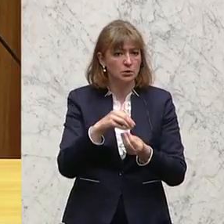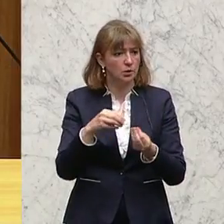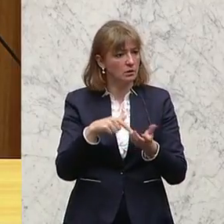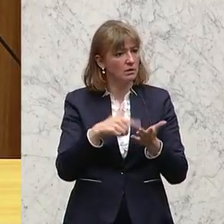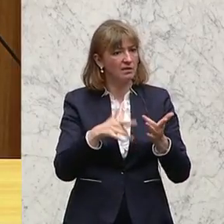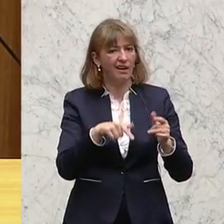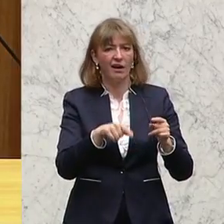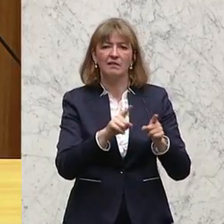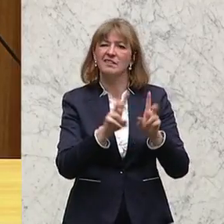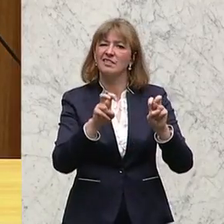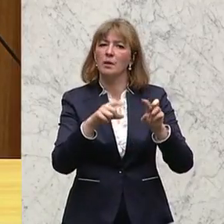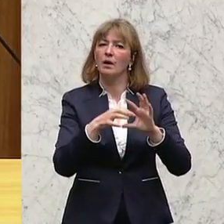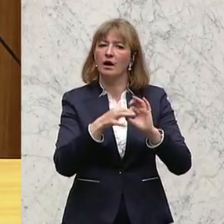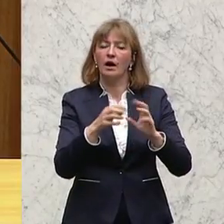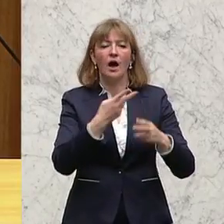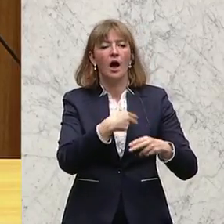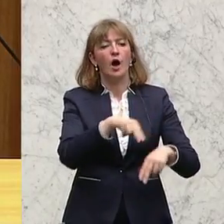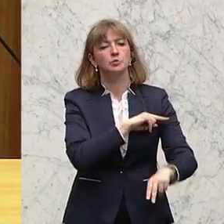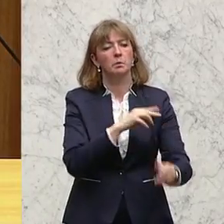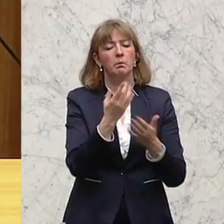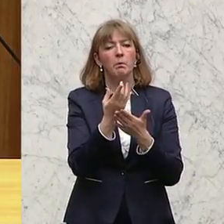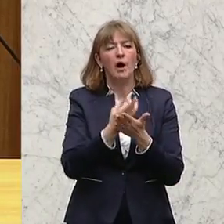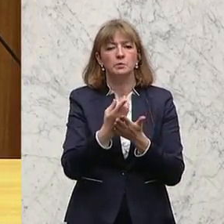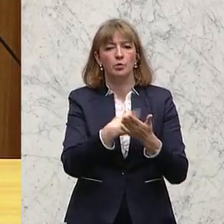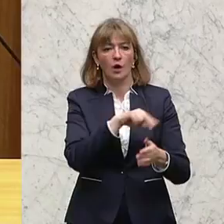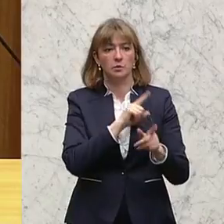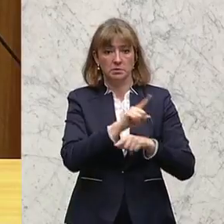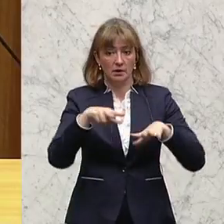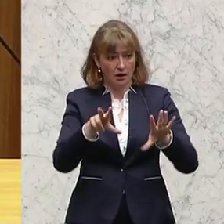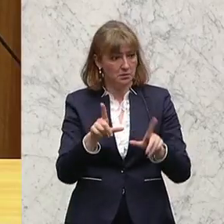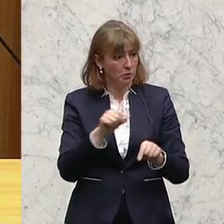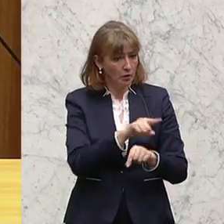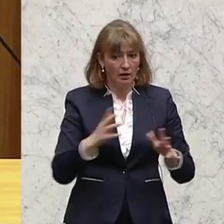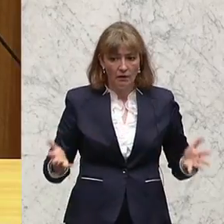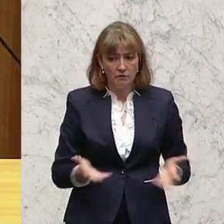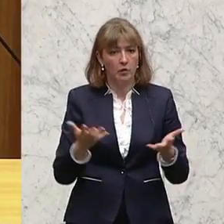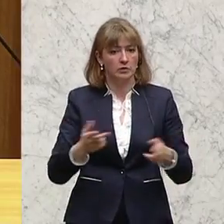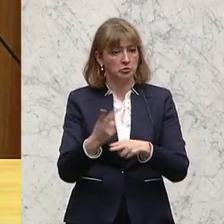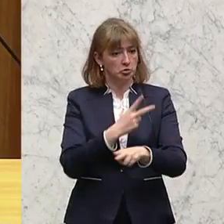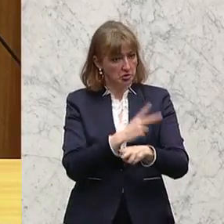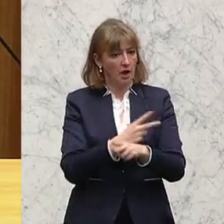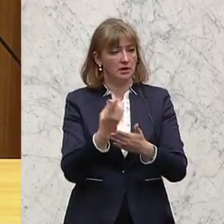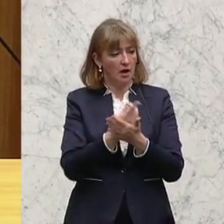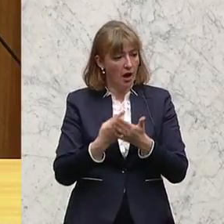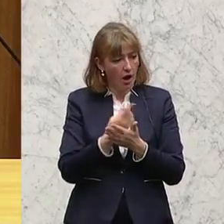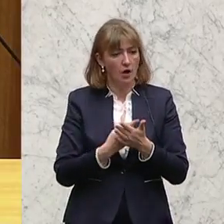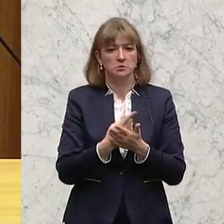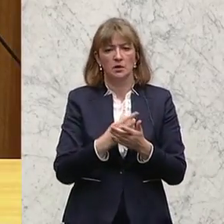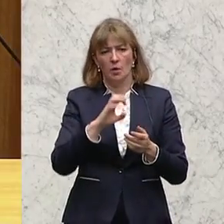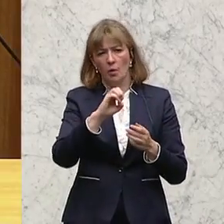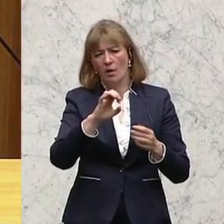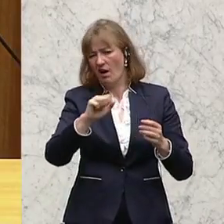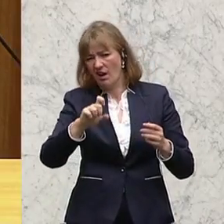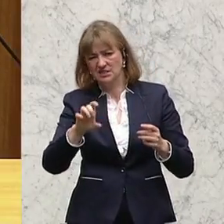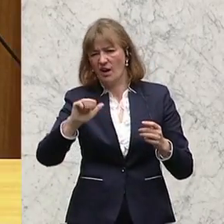befindlichen Ausbildungsgarantie bis 18, fördern Sie ja weiterhin diese staatliche Ausbildung mit den ÜLAS und ÜAZ und wie